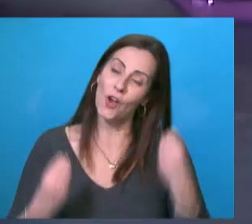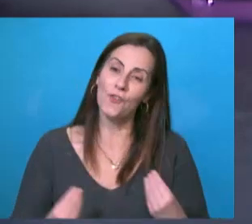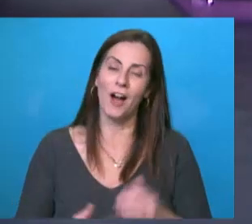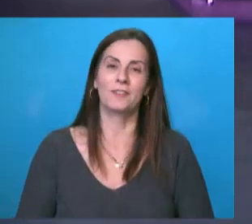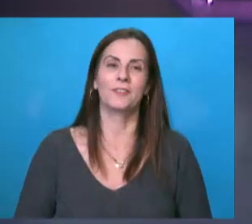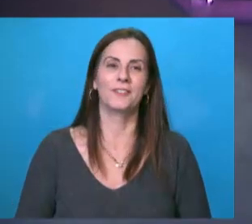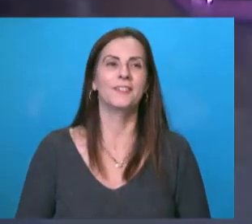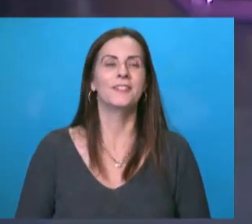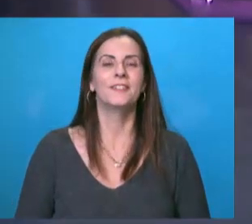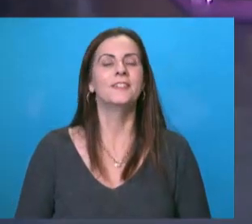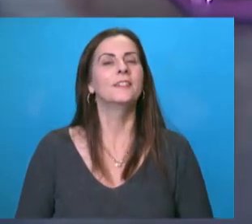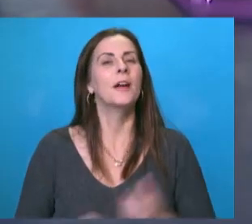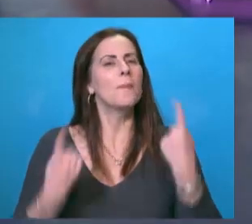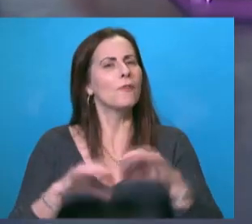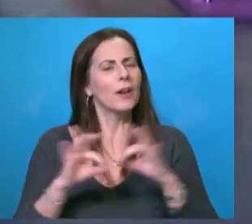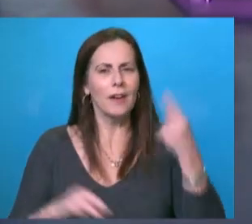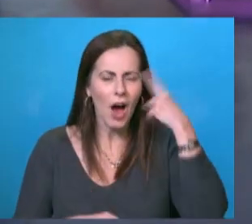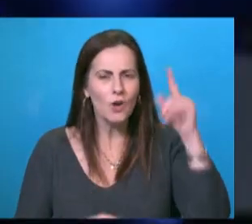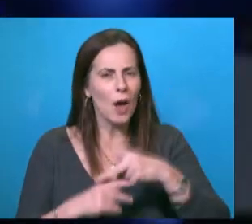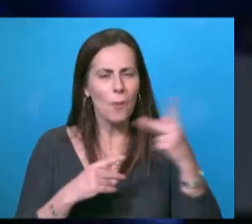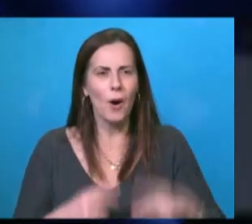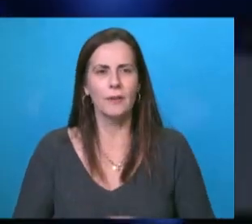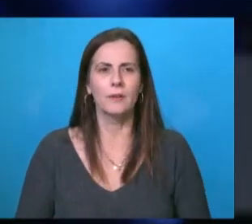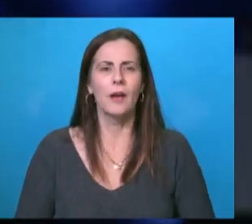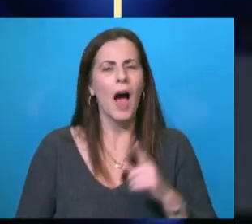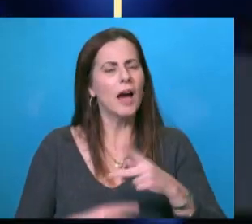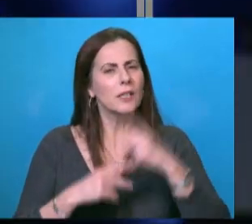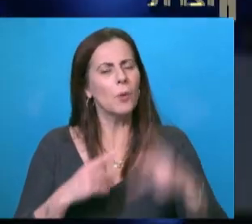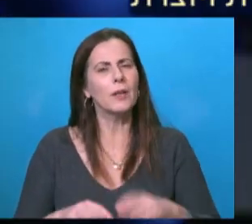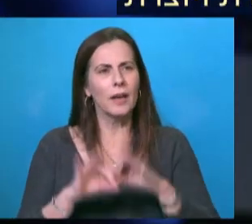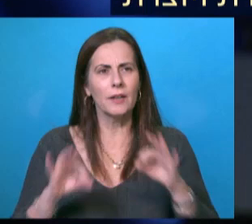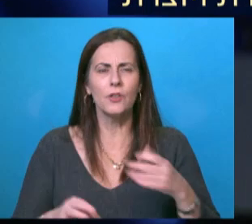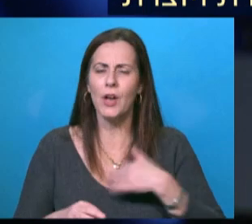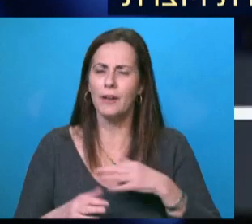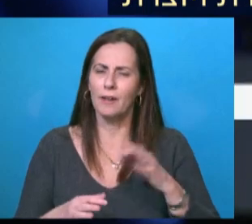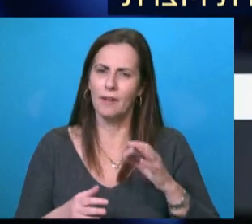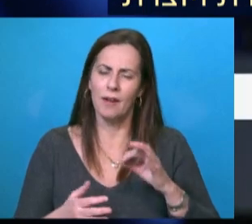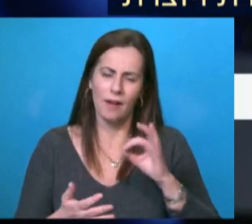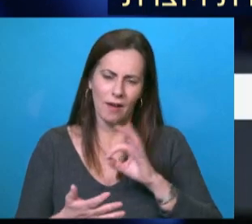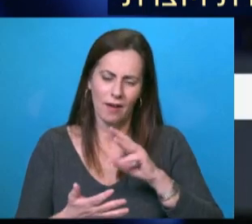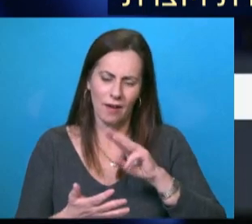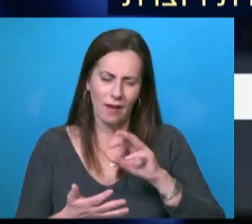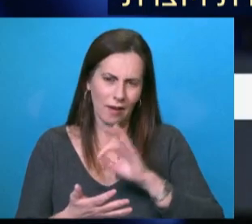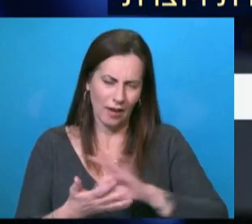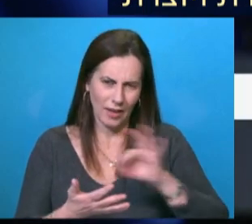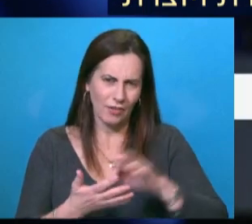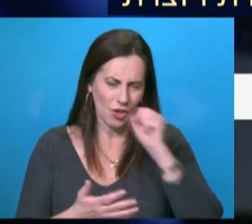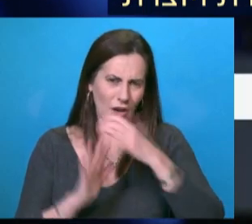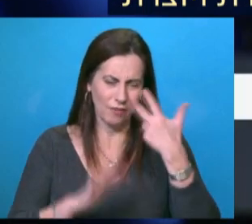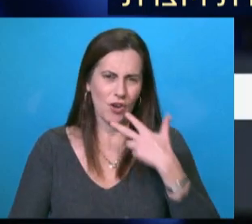שנה טובה, טפו טפו. מאיפה התחיל הפרויקט הזה? אז הפרויקט הזה התחיל כשאני הלחנתי את השיר של מחמוד דרוויש לפני כ-3